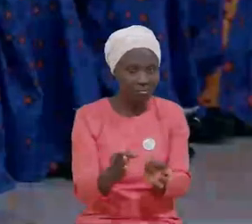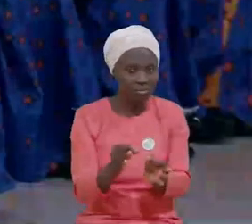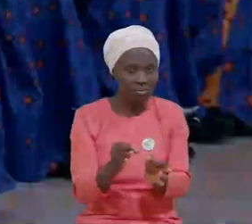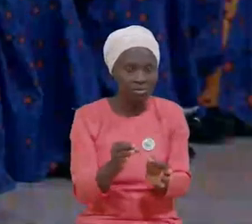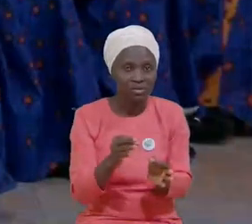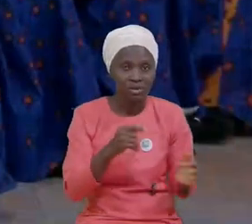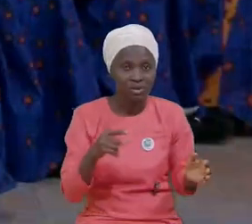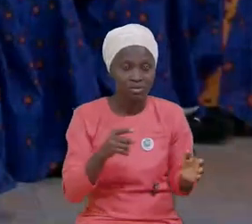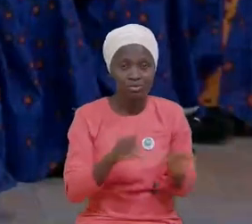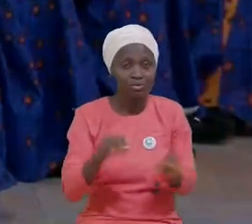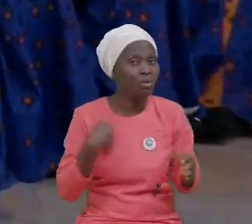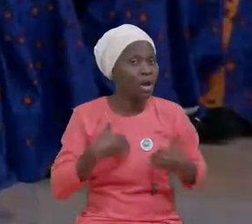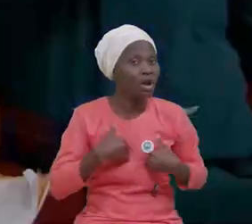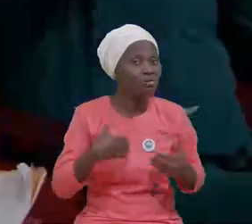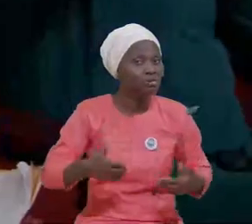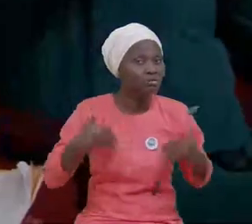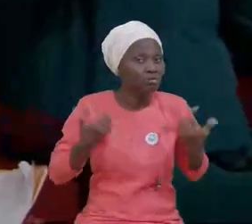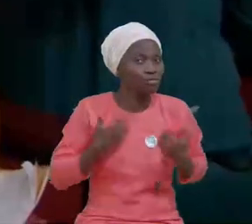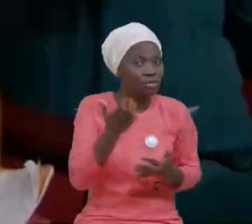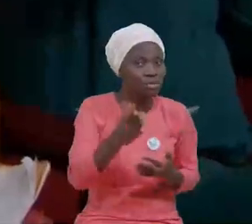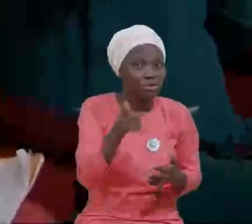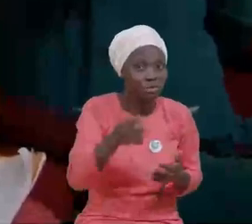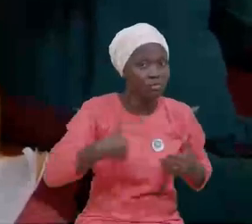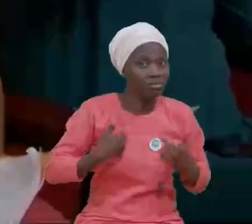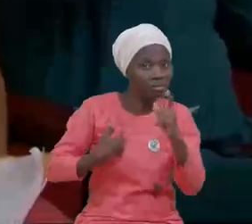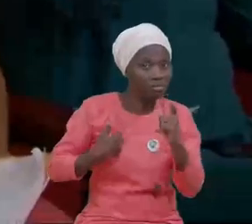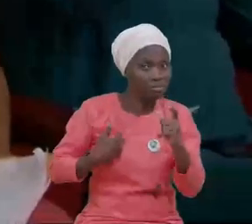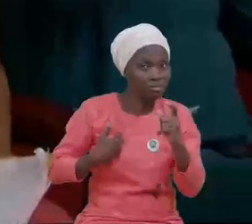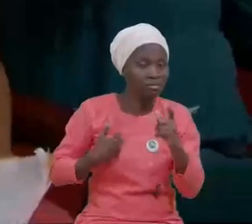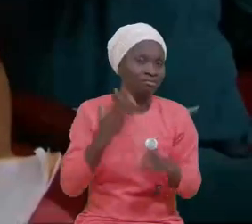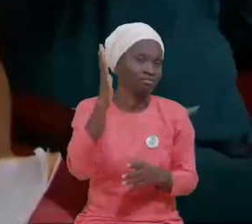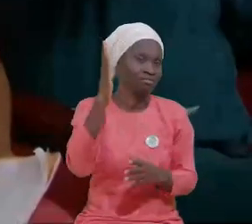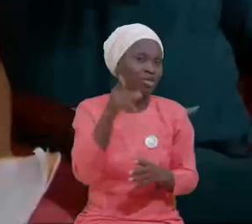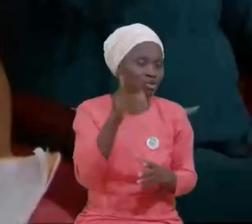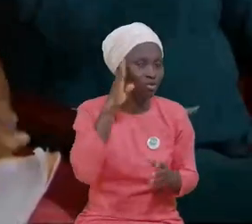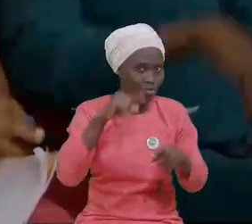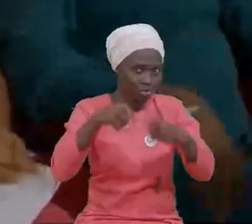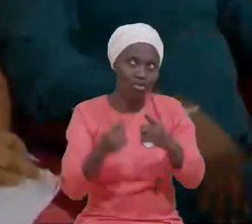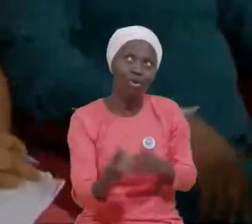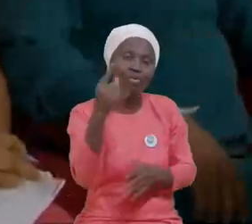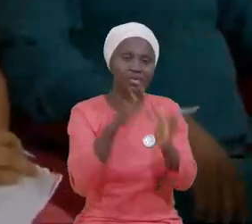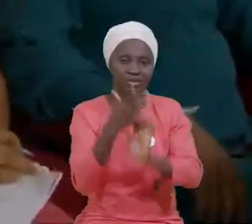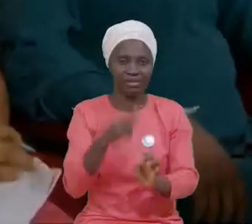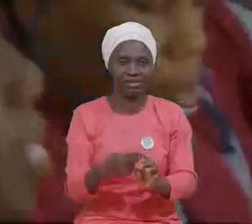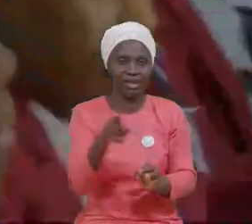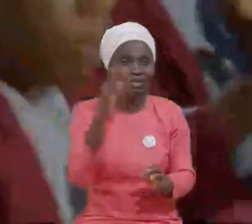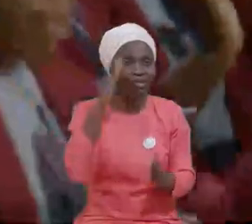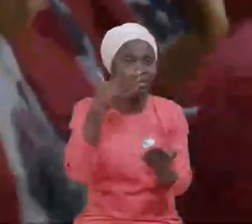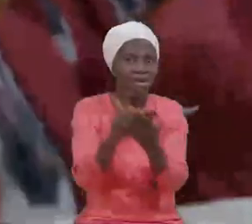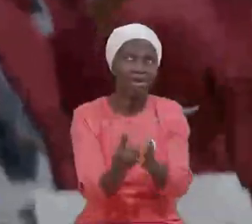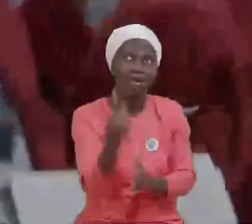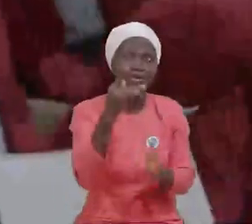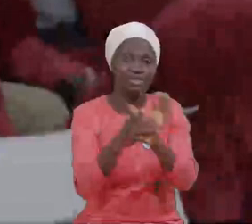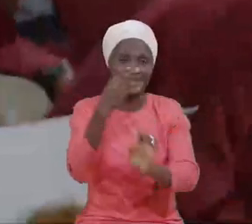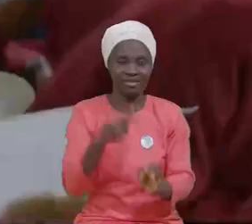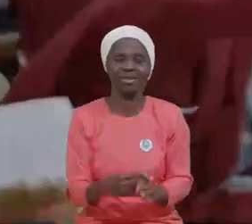la maison maintenant? Où sont-ils? Et vous monterez plus haut. Tu iras en